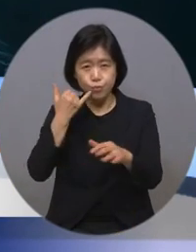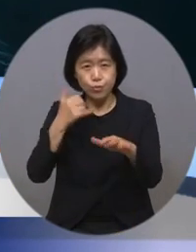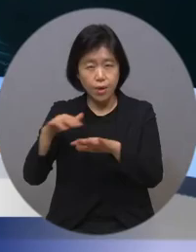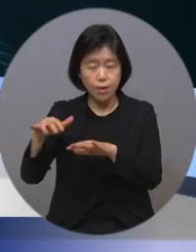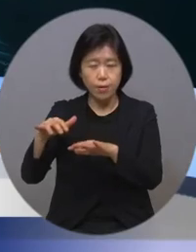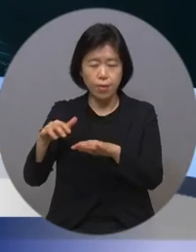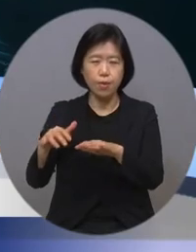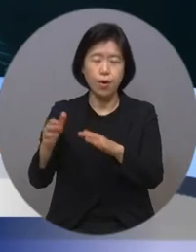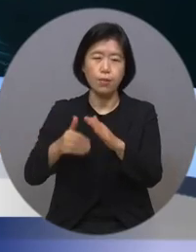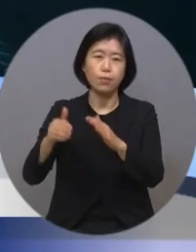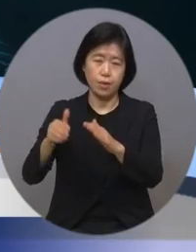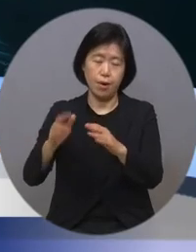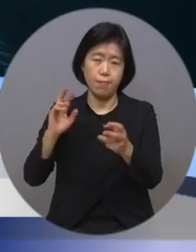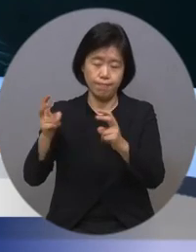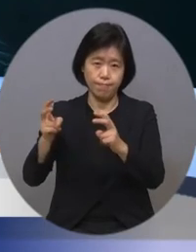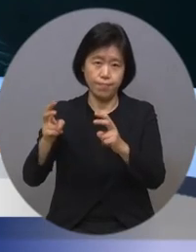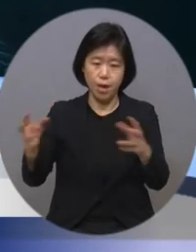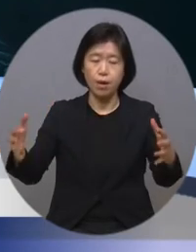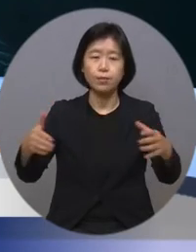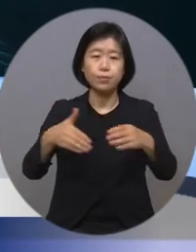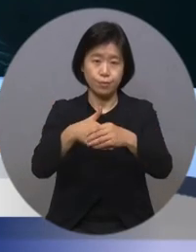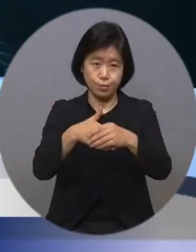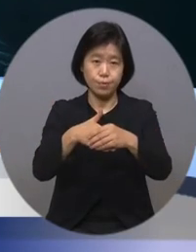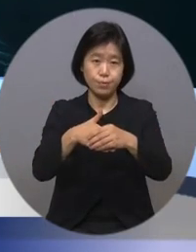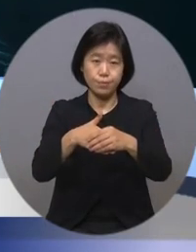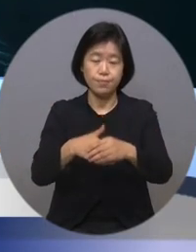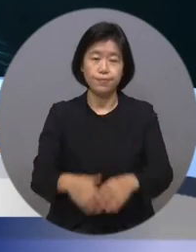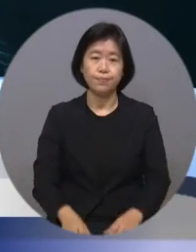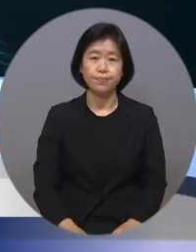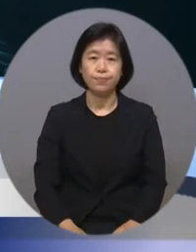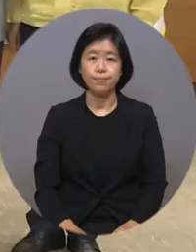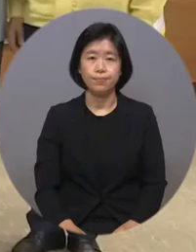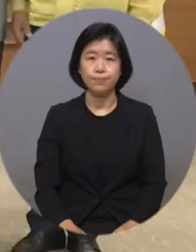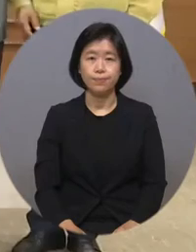한국농수산식품유통공사가 장애인 체육 발전을 위해 손을 맞잡았습니다.